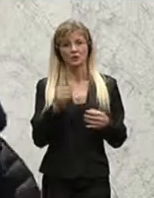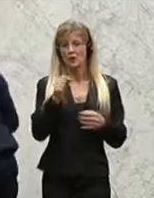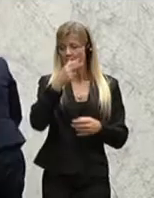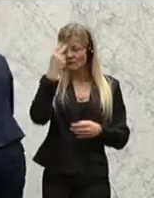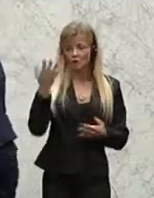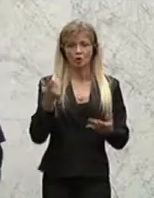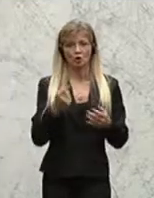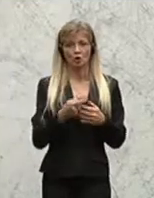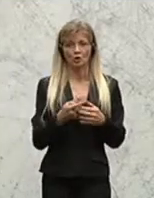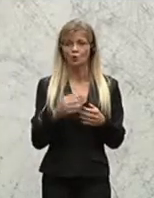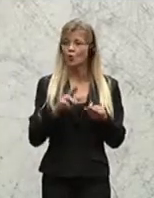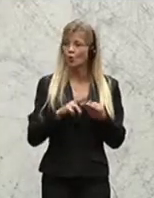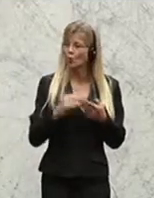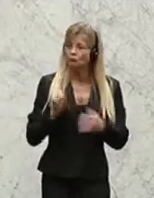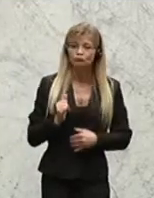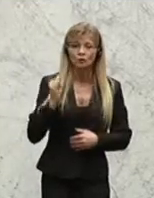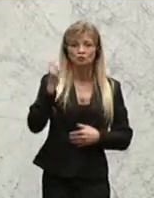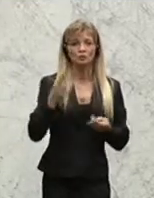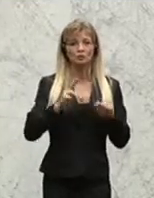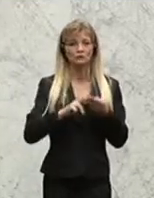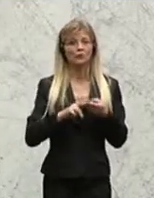der Freiwilligen und auch der Flüchtlinge.